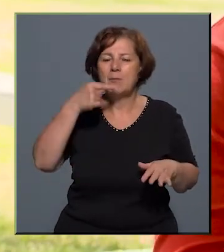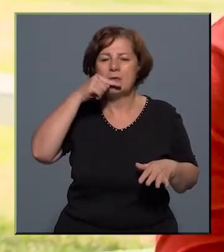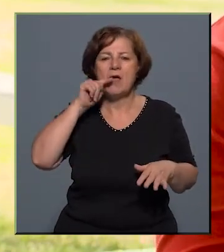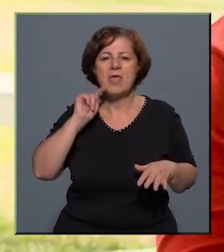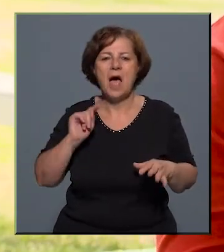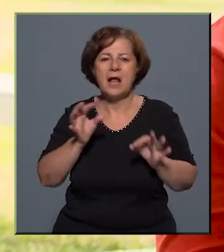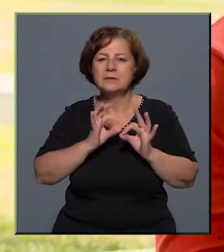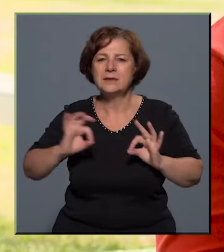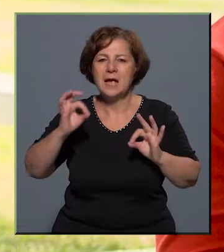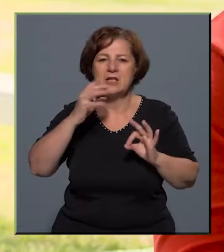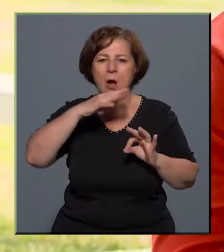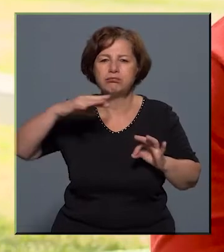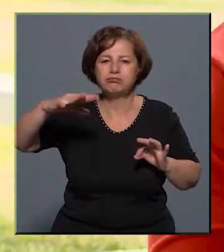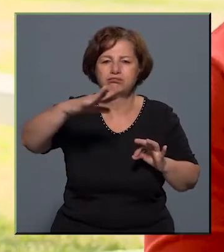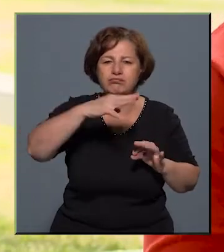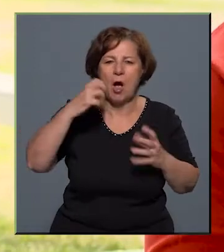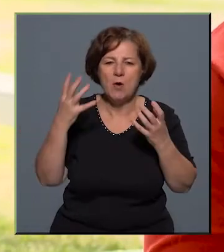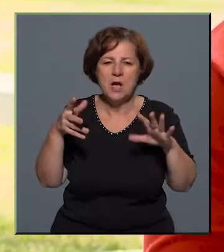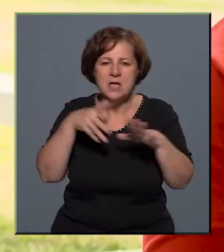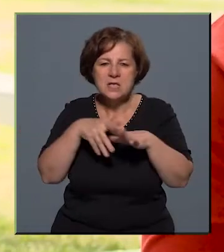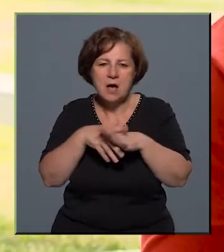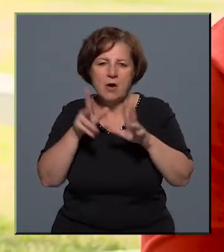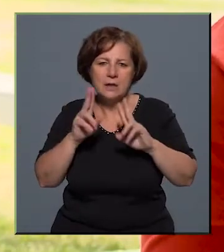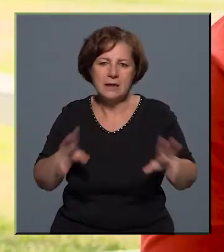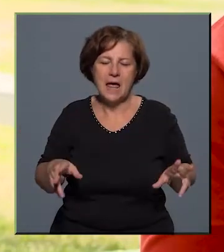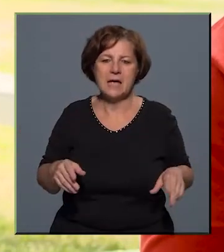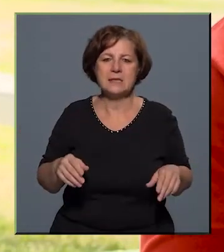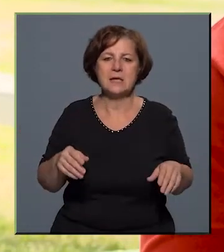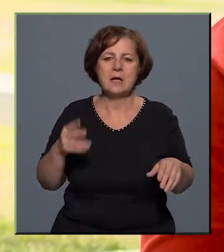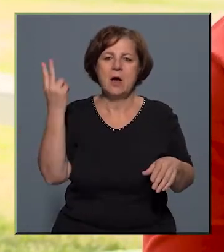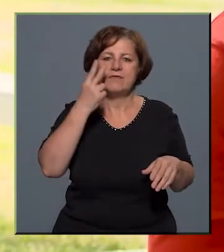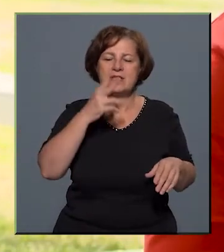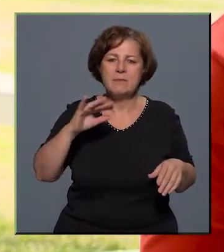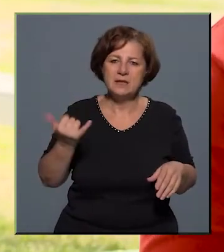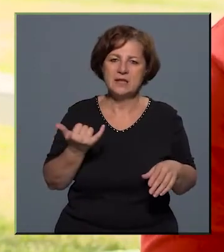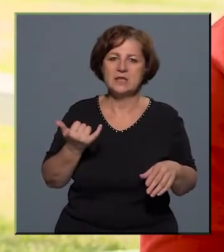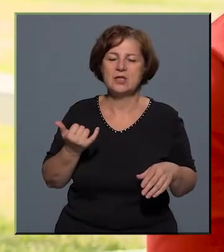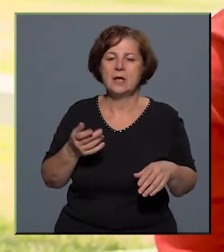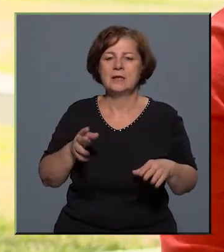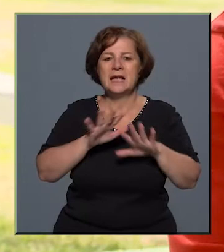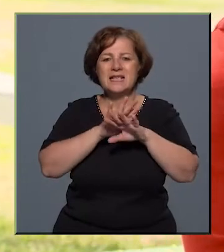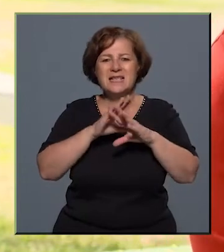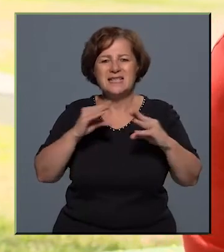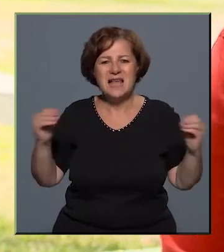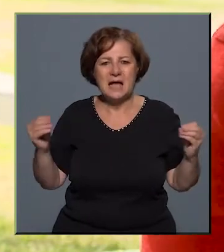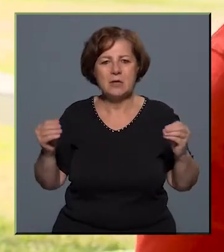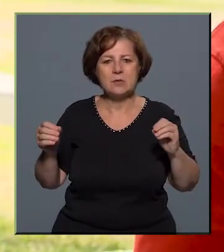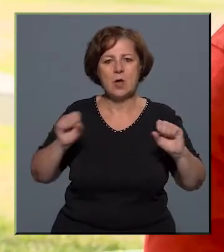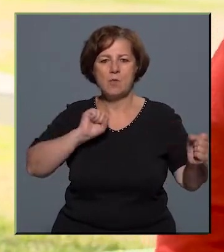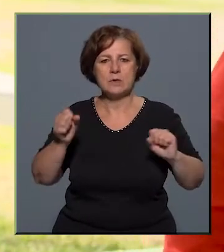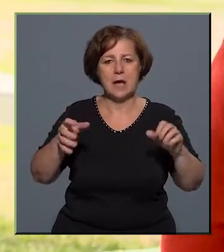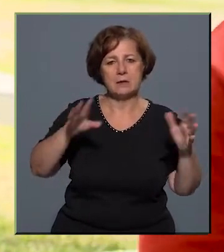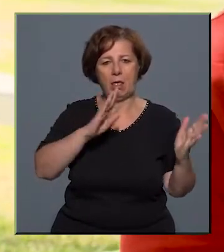általában a nyál teljesen így behabosodik, zavart lesz a vízben is, de pláne, hogyha szárazföldre kér,